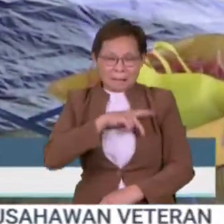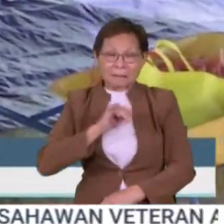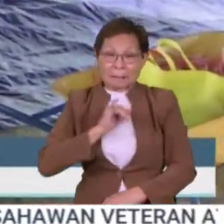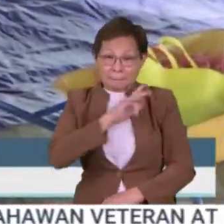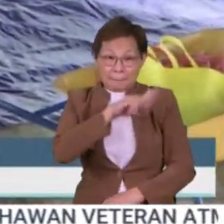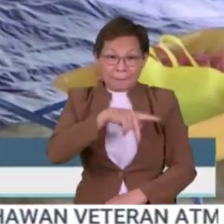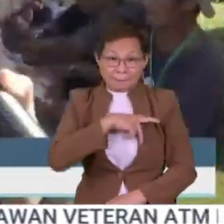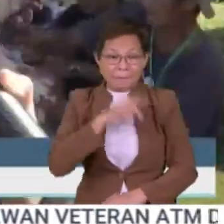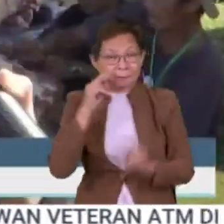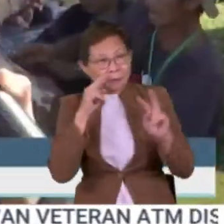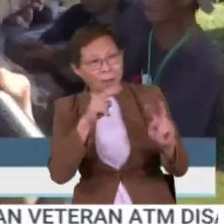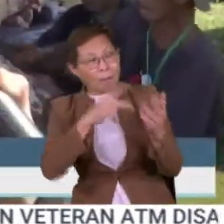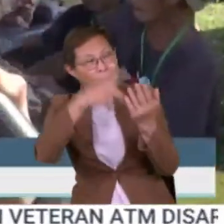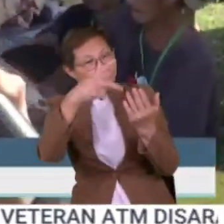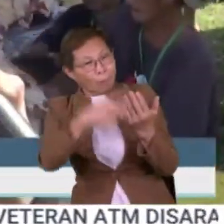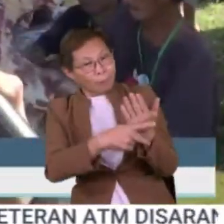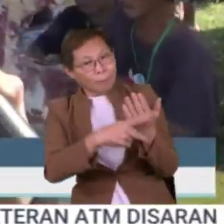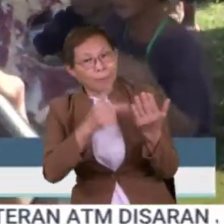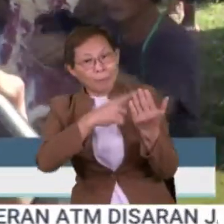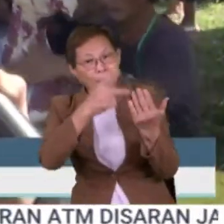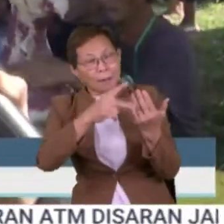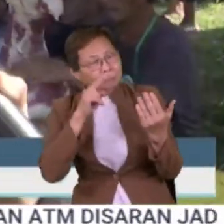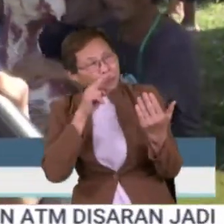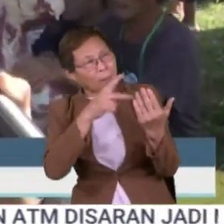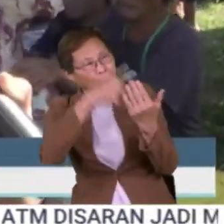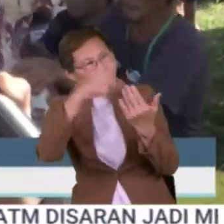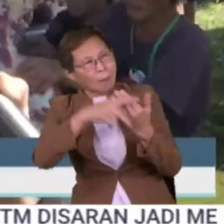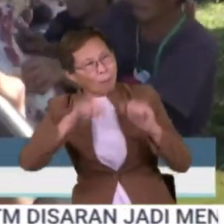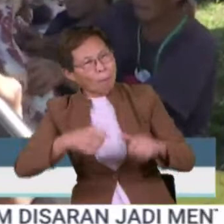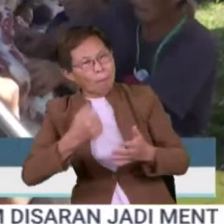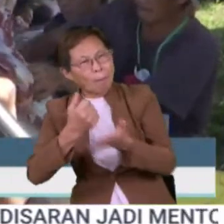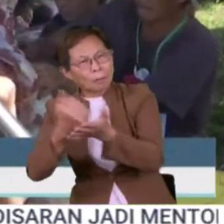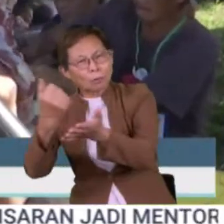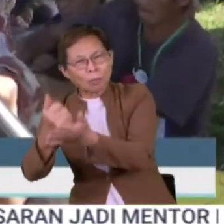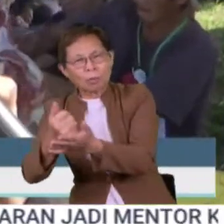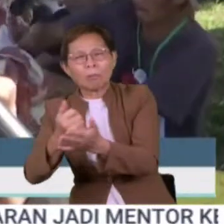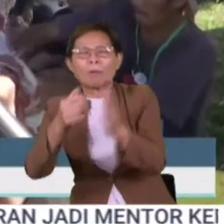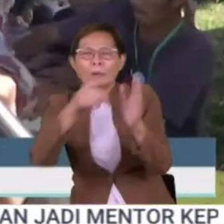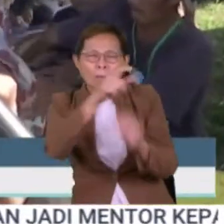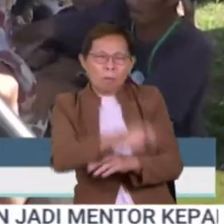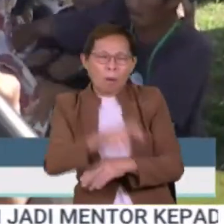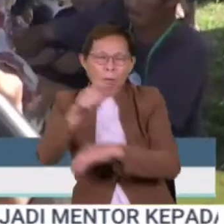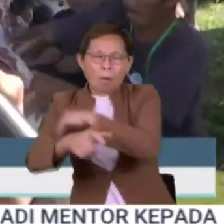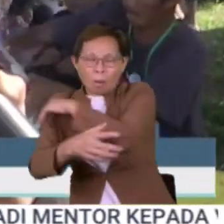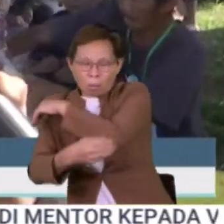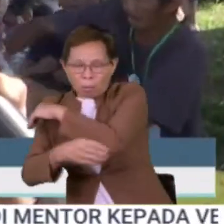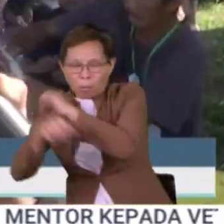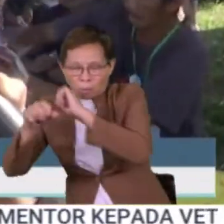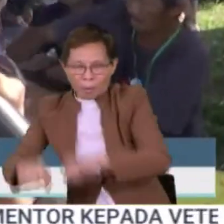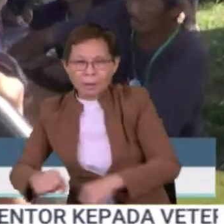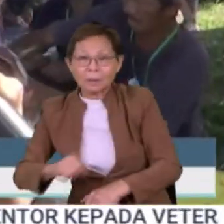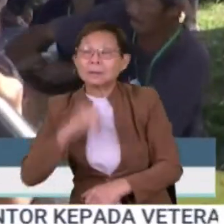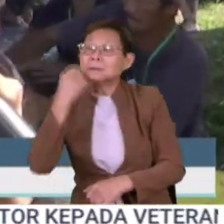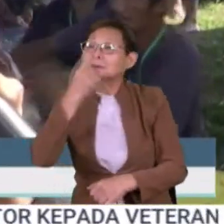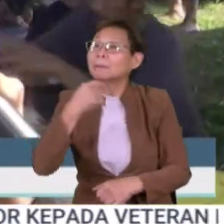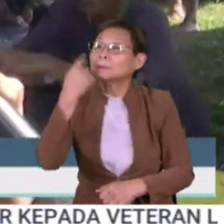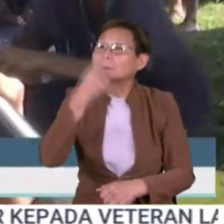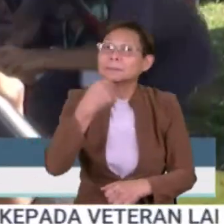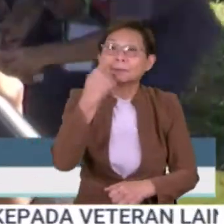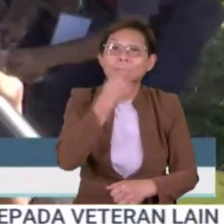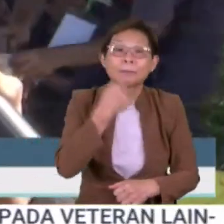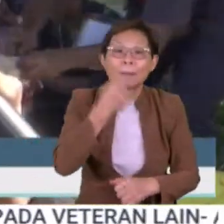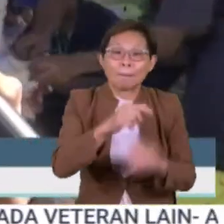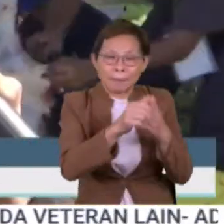ini adalah program yang boleh membantu orang-orang yang fakir miskin jadi sesuai apa yang menjadi